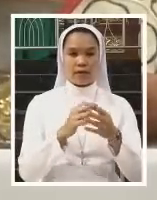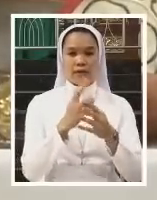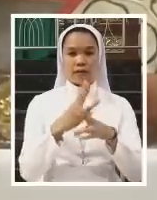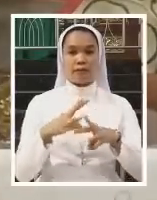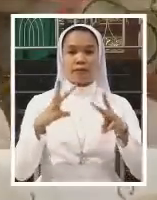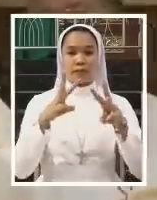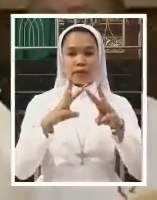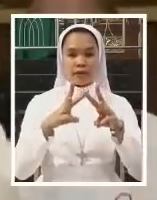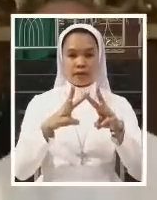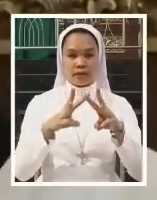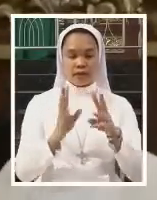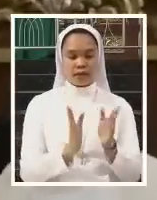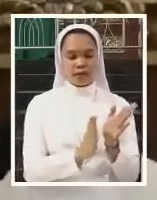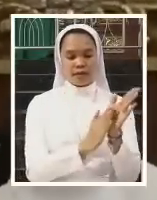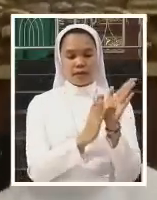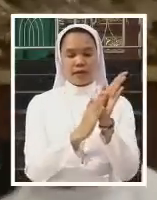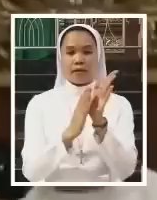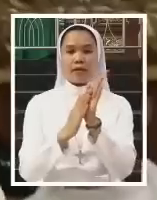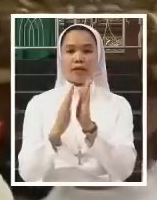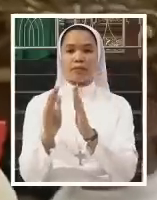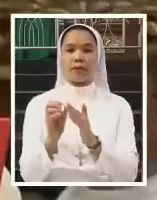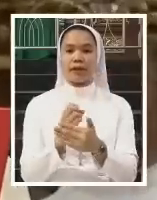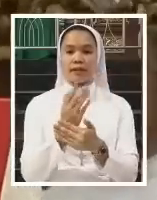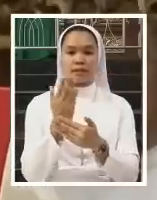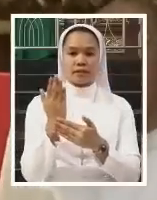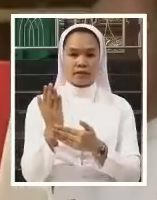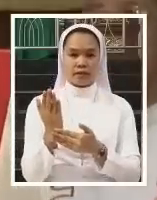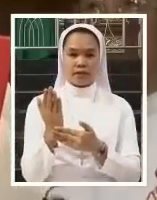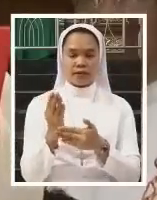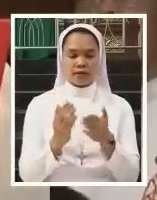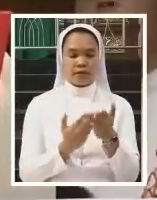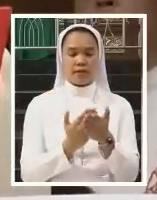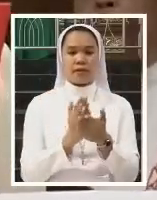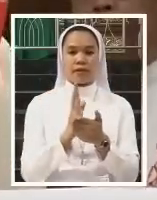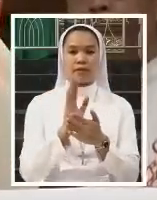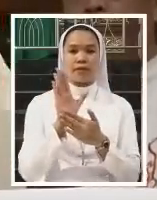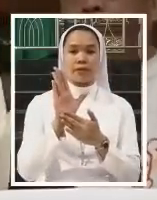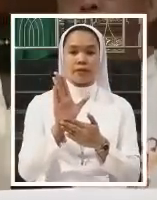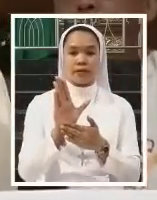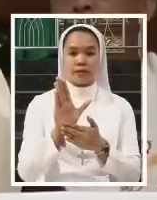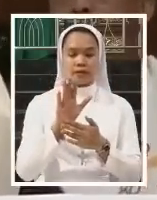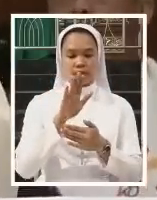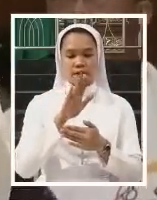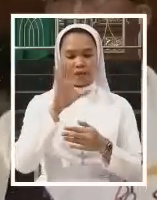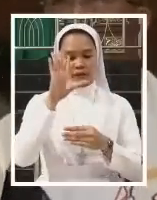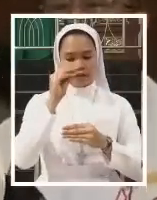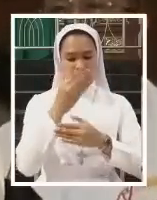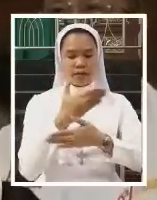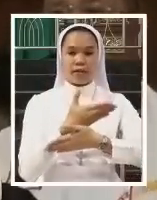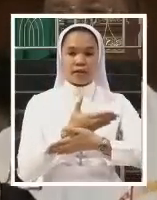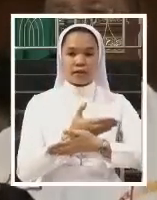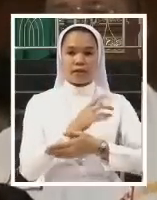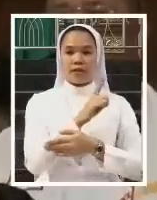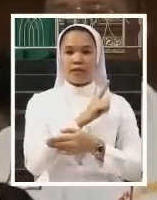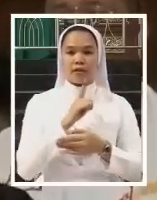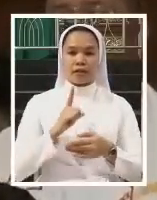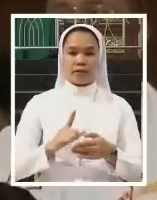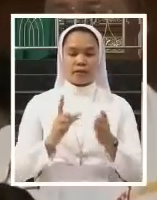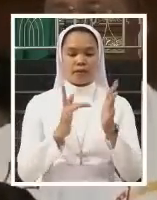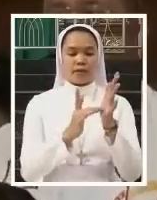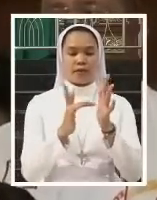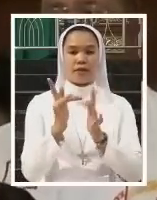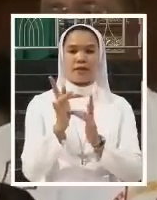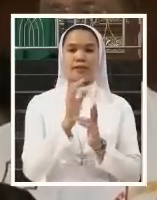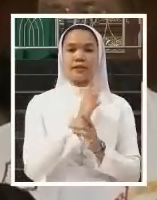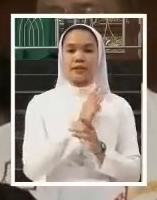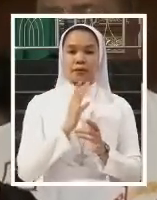maninigong nagoomaw sa imo. Hulita sa imong aki, sa mong kagurangnang Heso